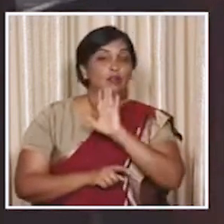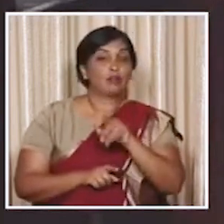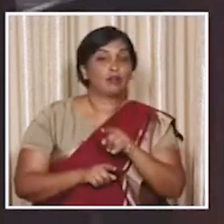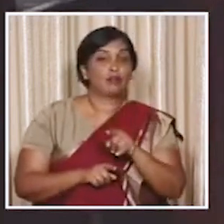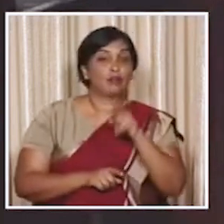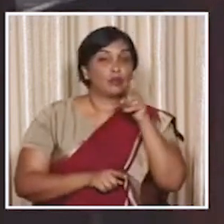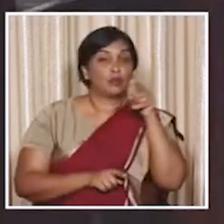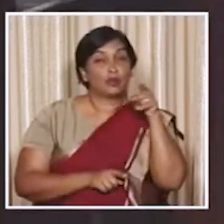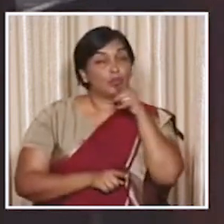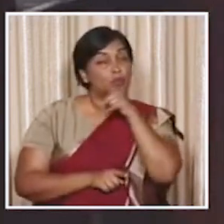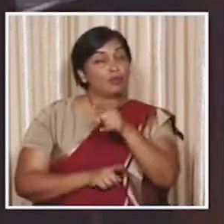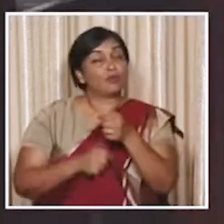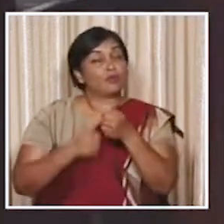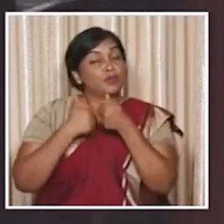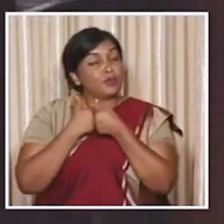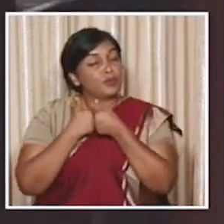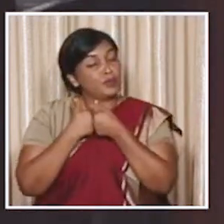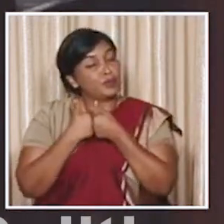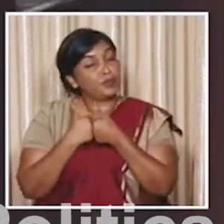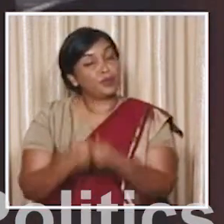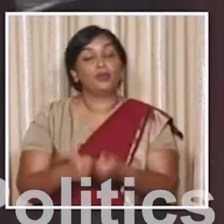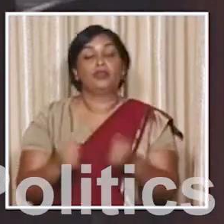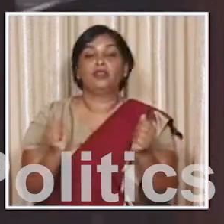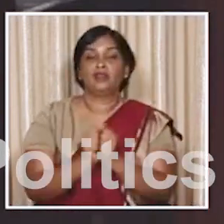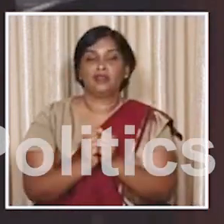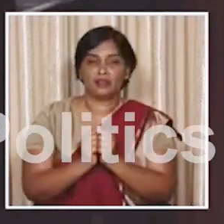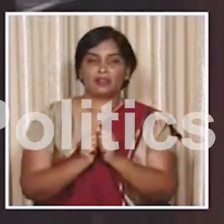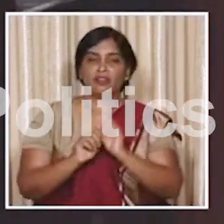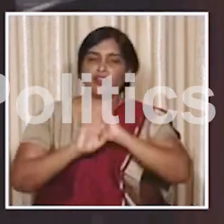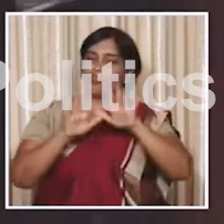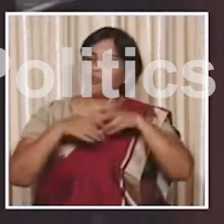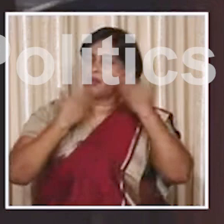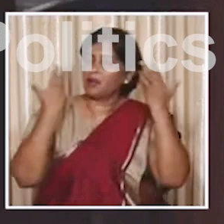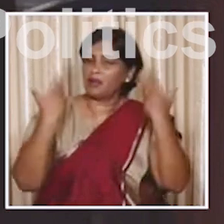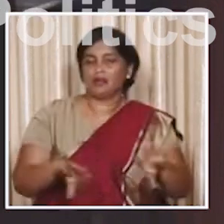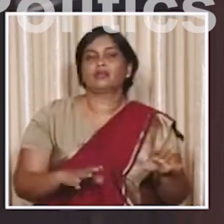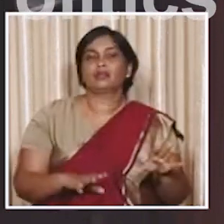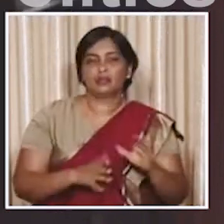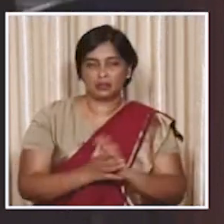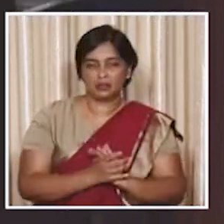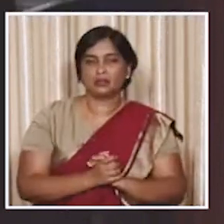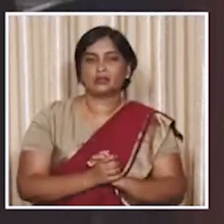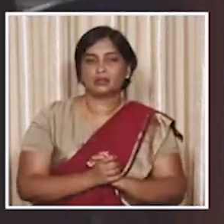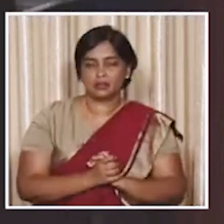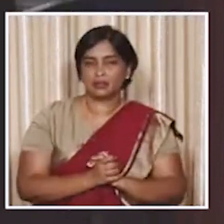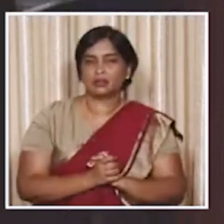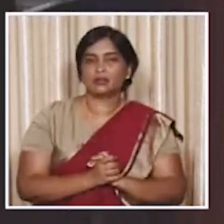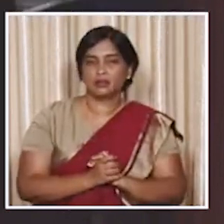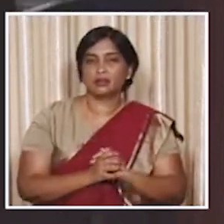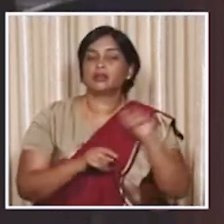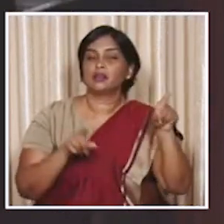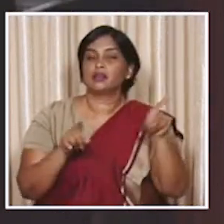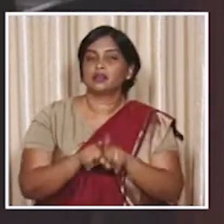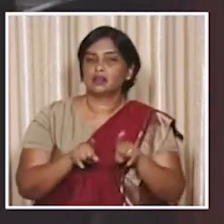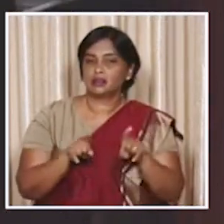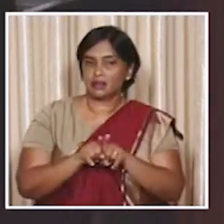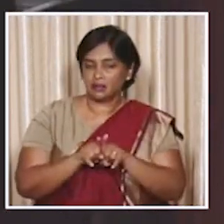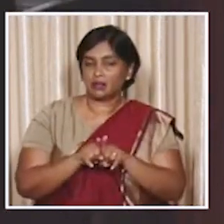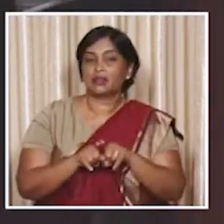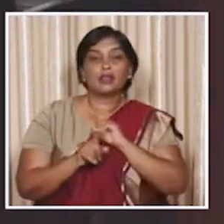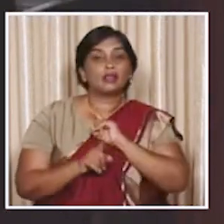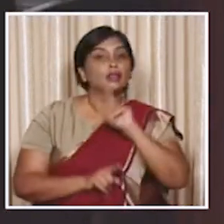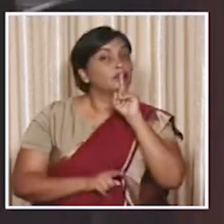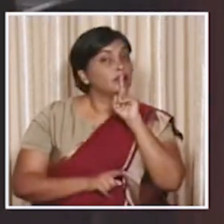honda nama kerja kira. Honda nama kerja kira. Kok kami bara karena kok? Honda nama bara kerja kira kian nepulu angwe. Ini sahapi aneka